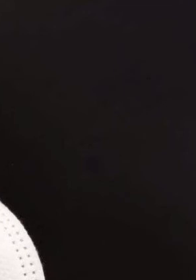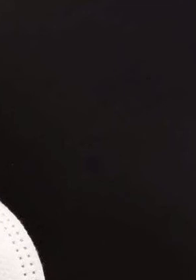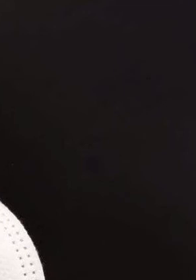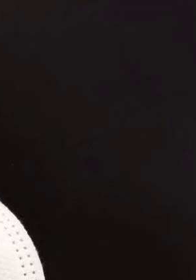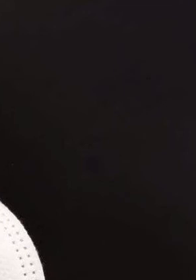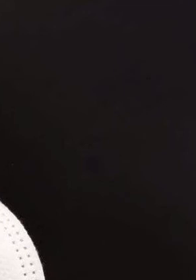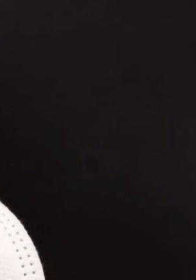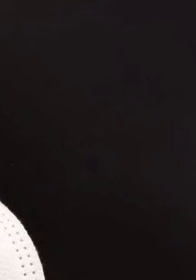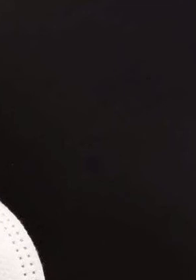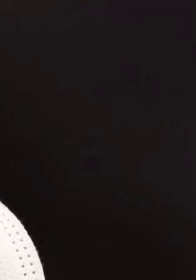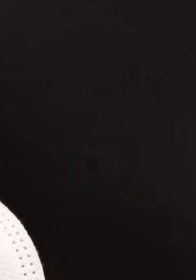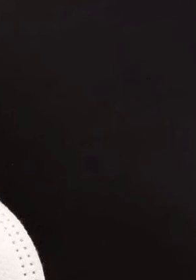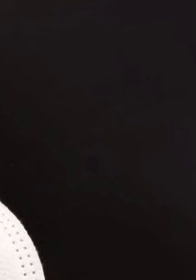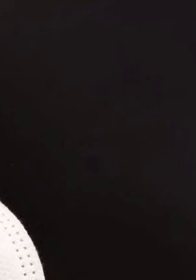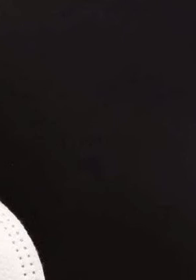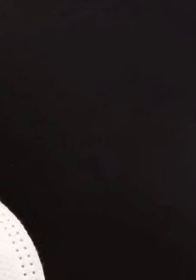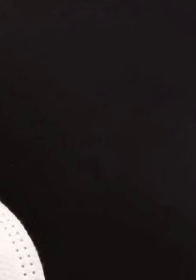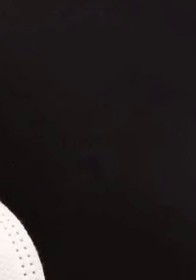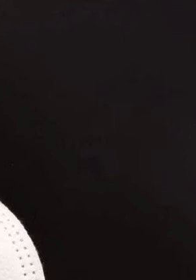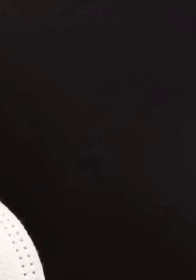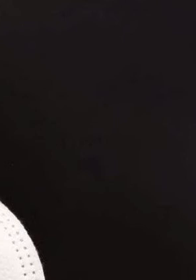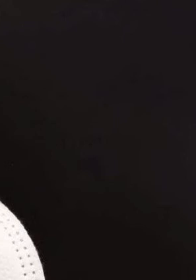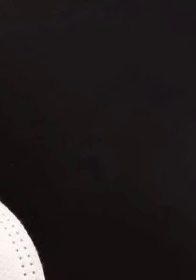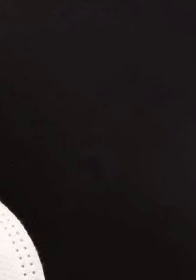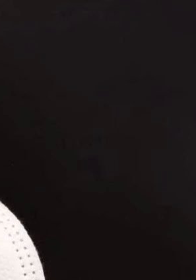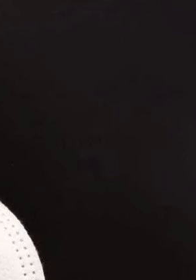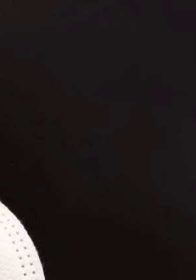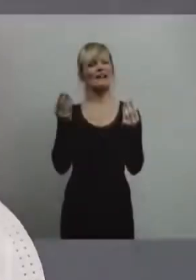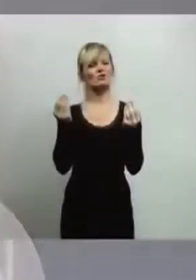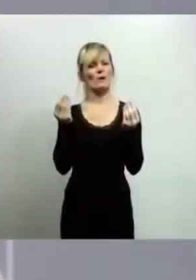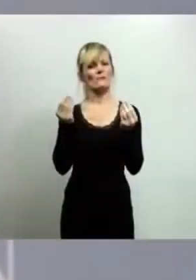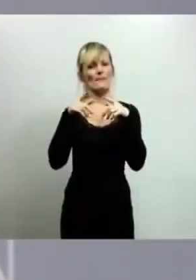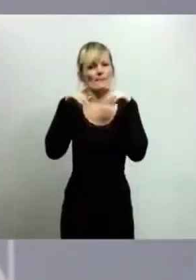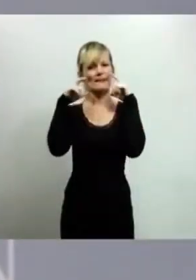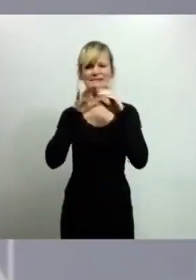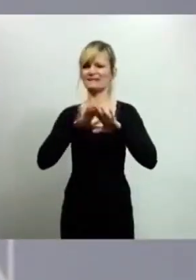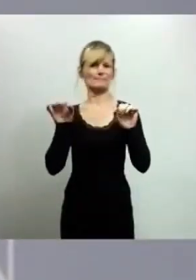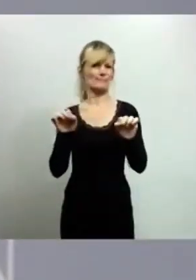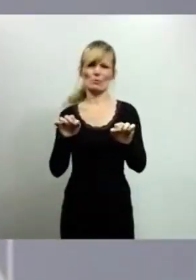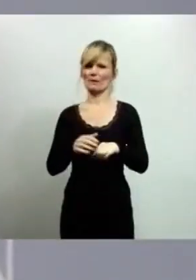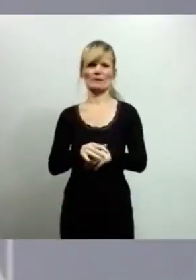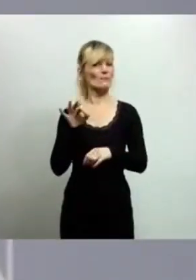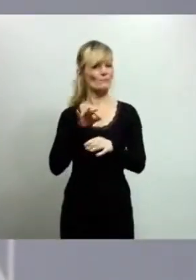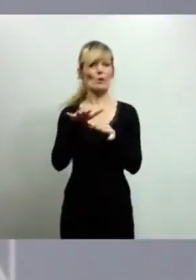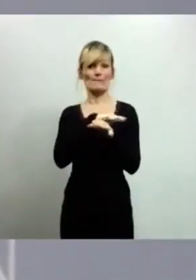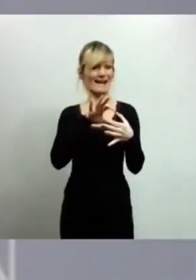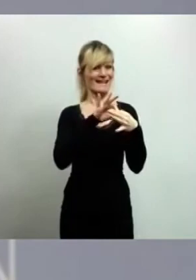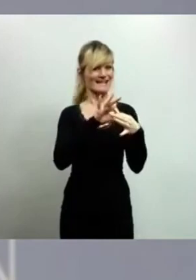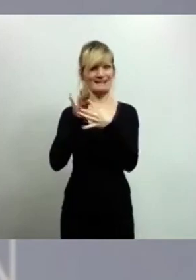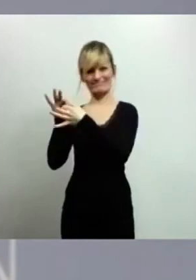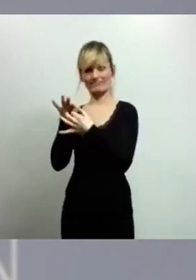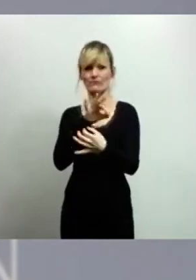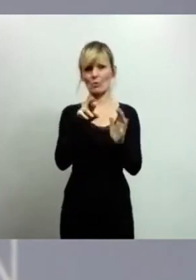Was nicht mehr möglich sein wird, das sind diese ganz normalen Stoffmasken, zumindest für diese Bereiche, wo wir es geregelt haben, nämlich für den